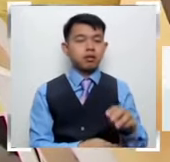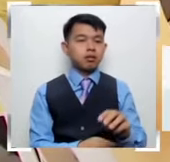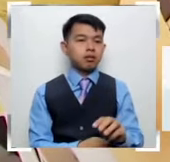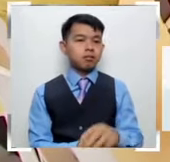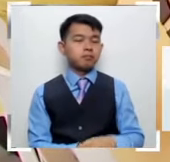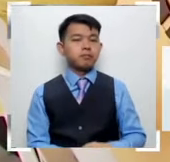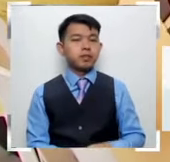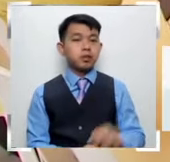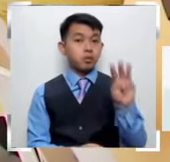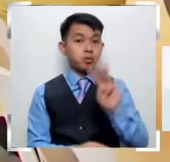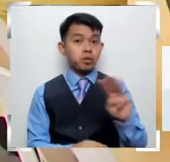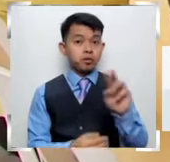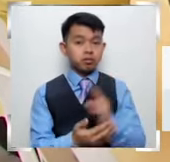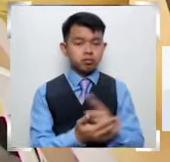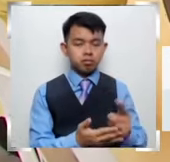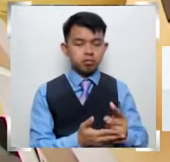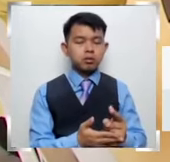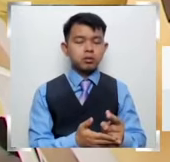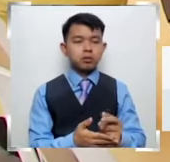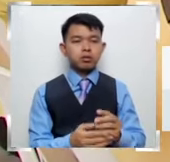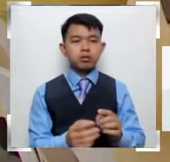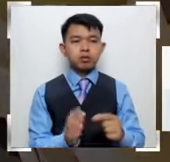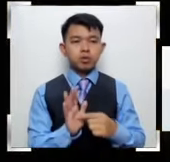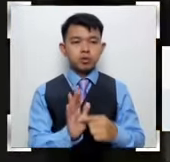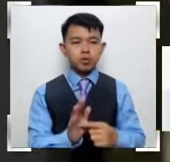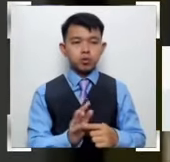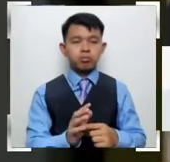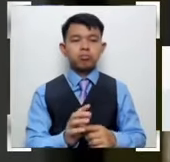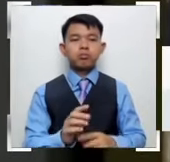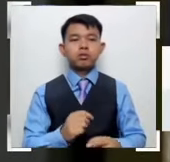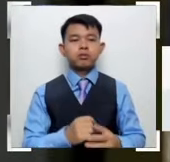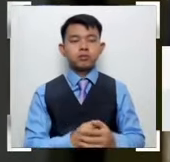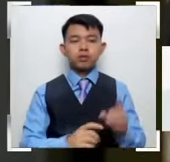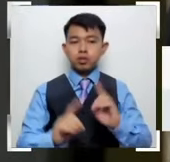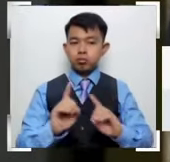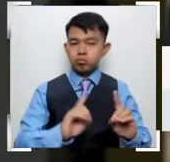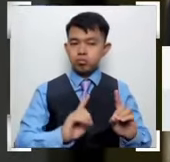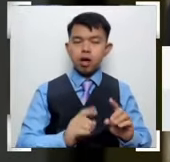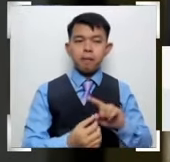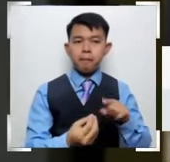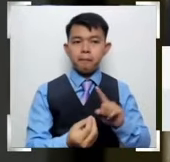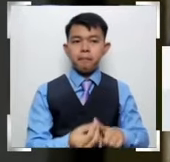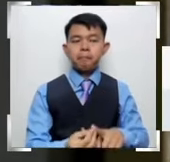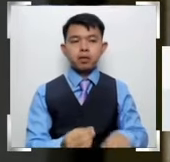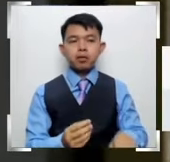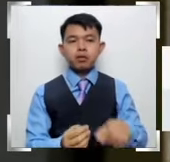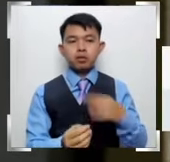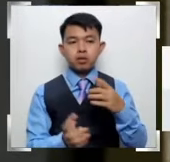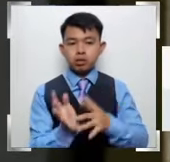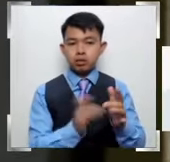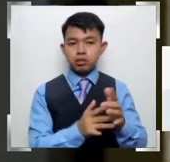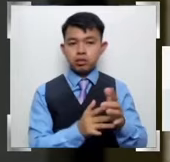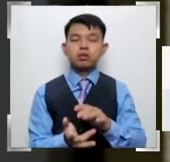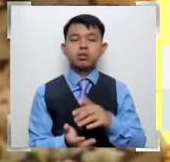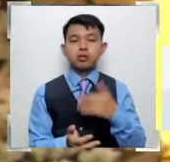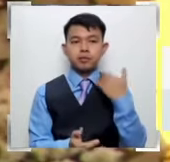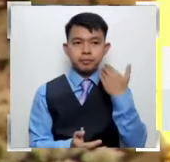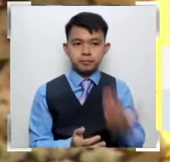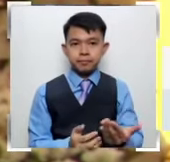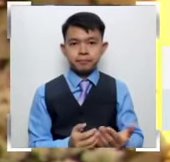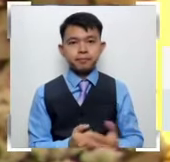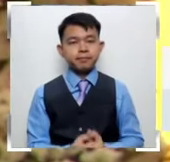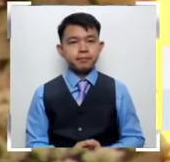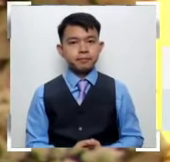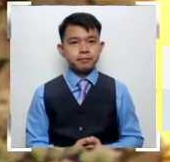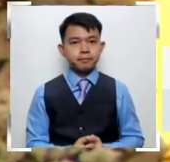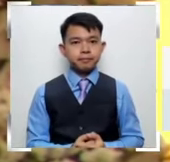ng pagkapakasakit at pagkamatay ni Jesus. Pagpatak ng Biyernes Santo, ganap na alas 12:01 ng hating gabi,